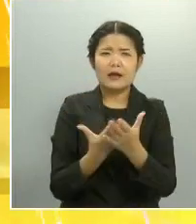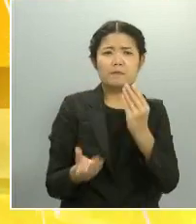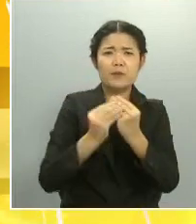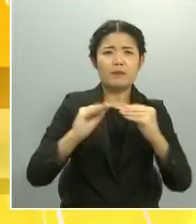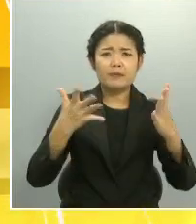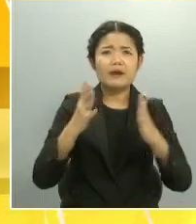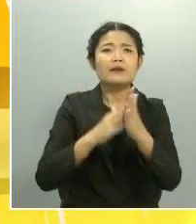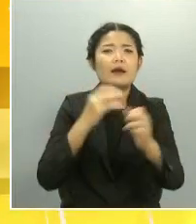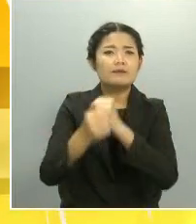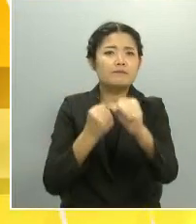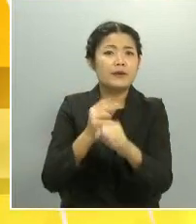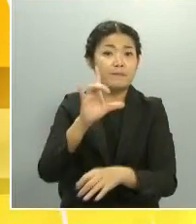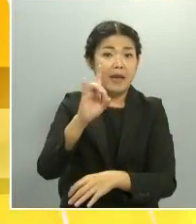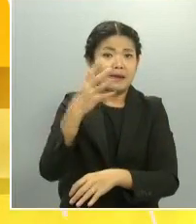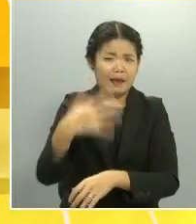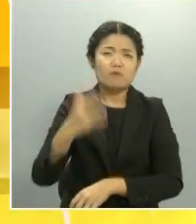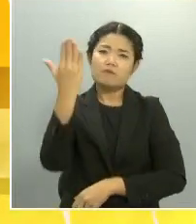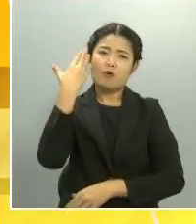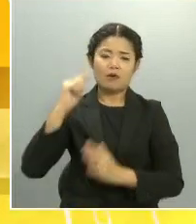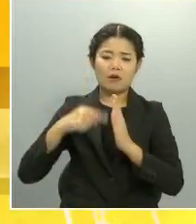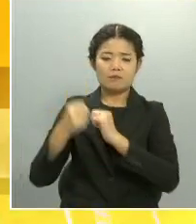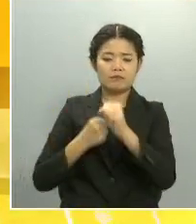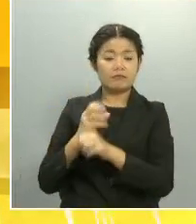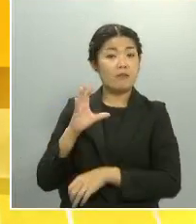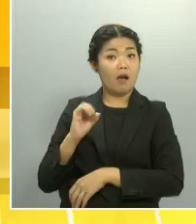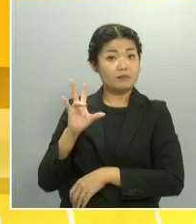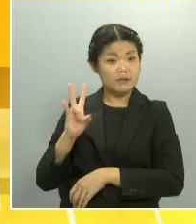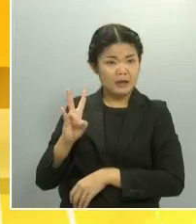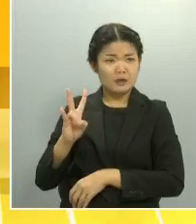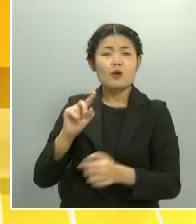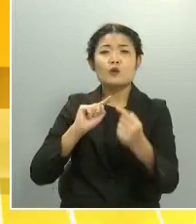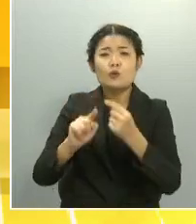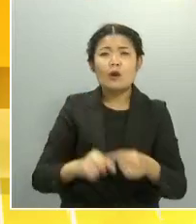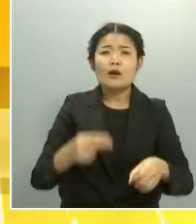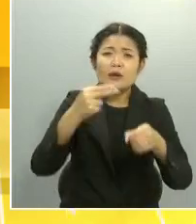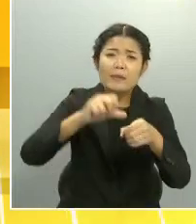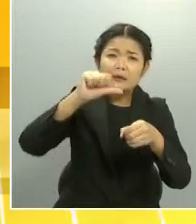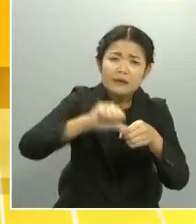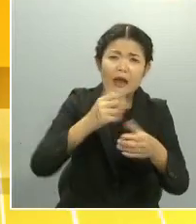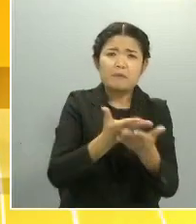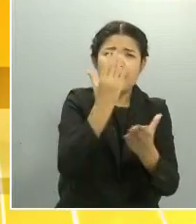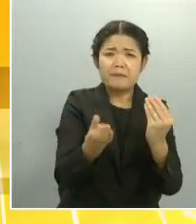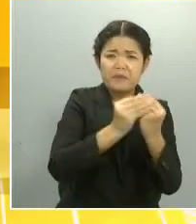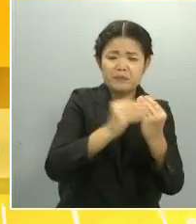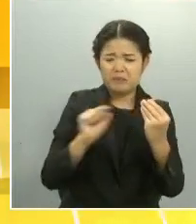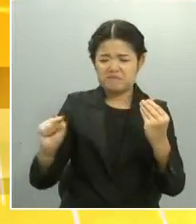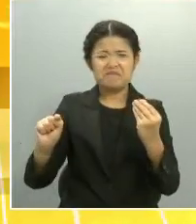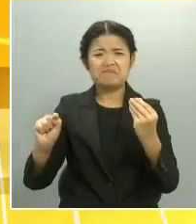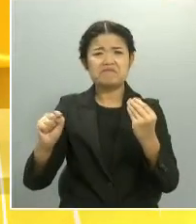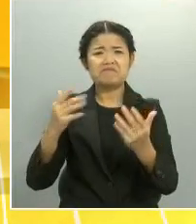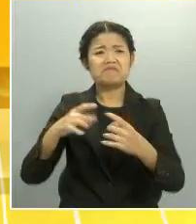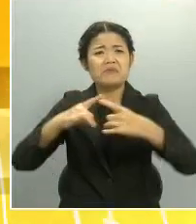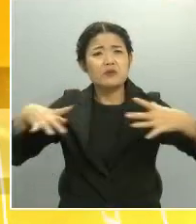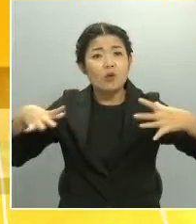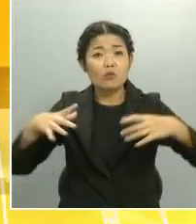ปี 57ตั้งแต่57อ่ะค่ะก็สวนทางกับอัตราค่าเชื้อเพลิงกับค่าครองชีพในปัจจุบันแต่ถ้ารัฐมนตรีบอกว่าแต่ว่า